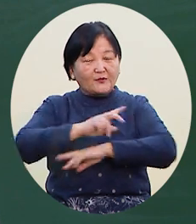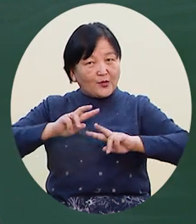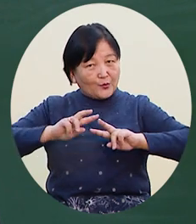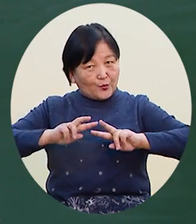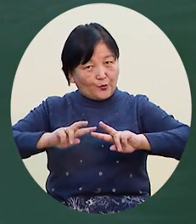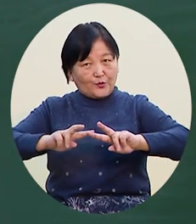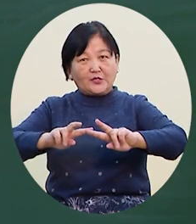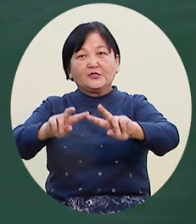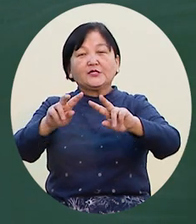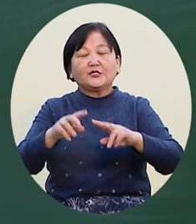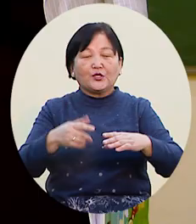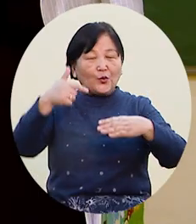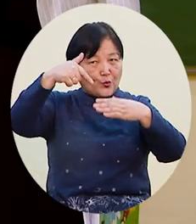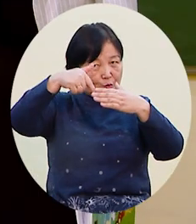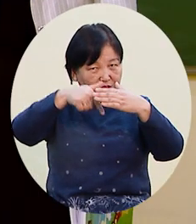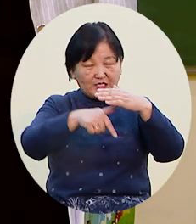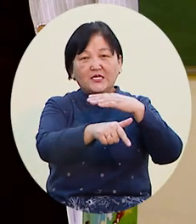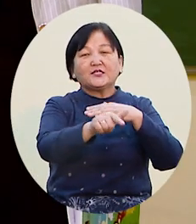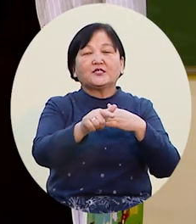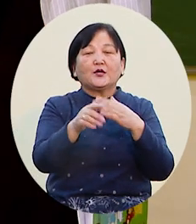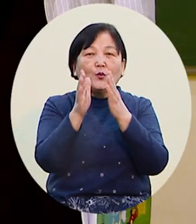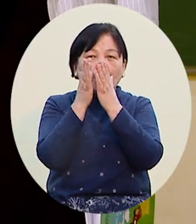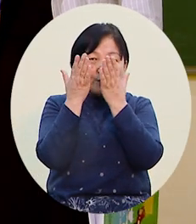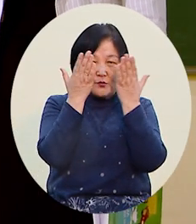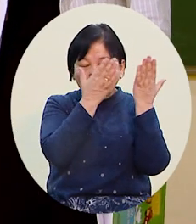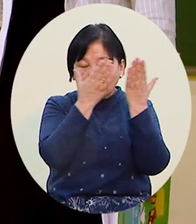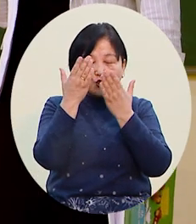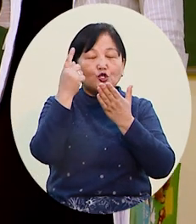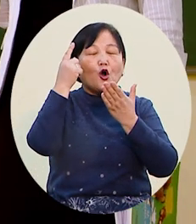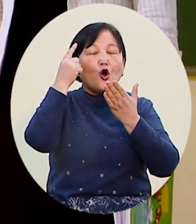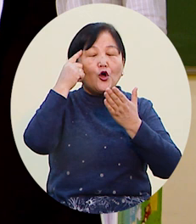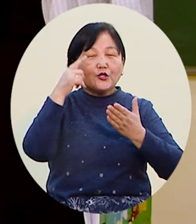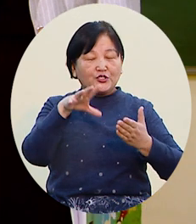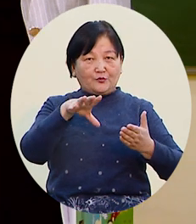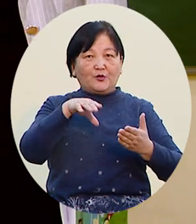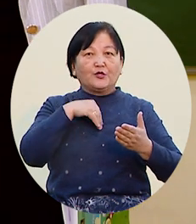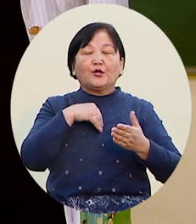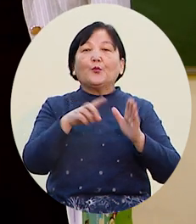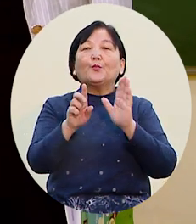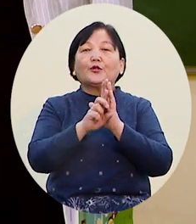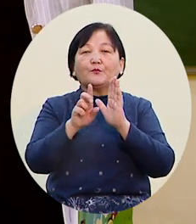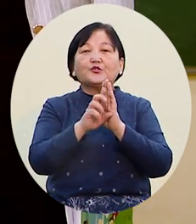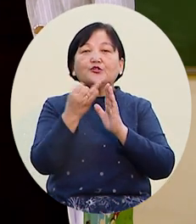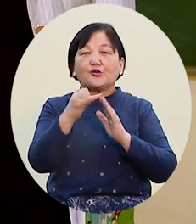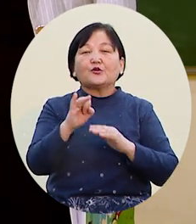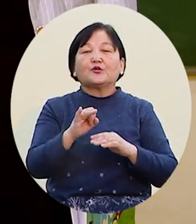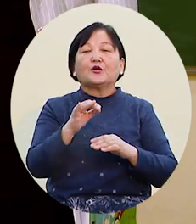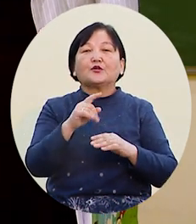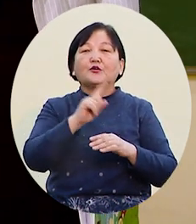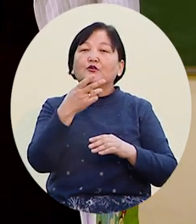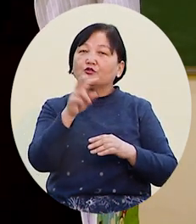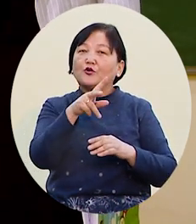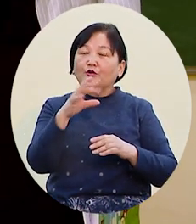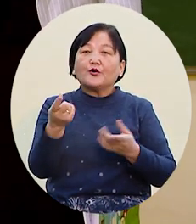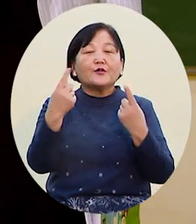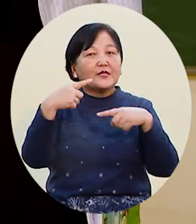энэ сэдв нилээд гүнзгийрч явуудах учраас зохиолоо мөн дахиж уншаад багш нь гэрийн даалгавар ийм даалгавар өгж байна. За зохиолчийн дүр дүгж